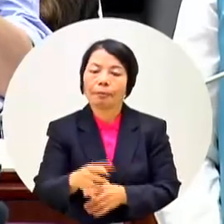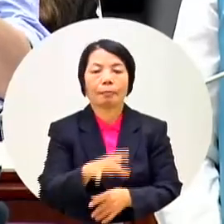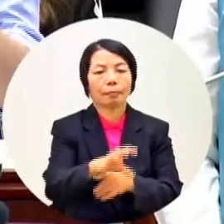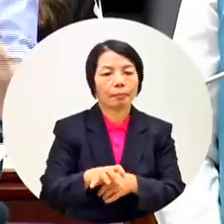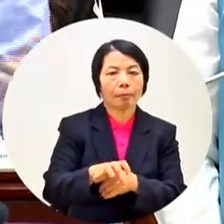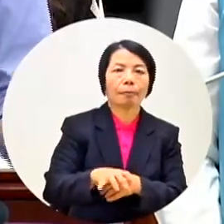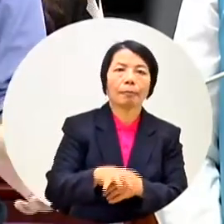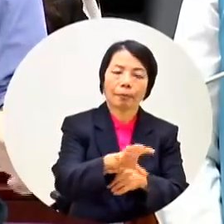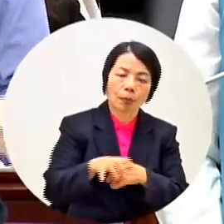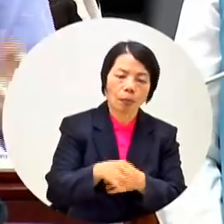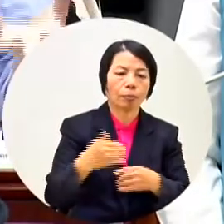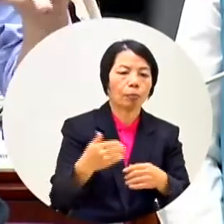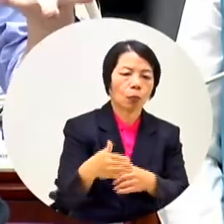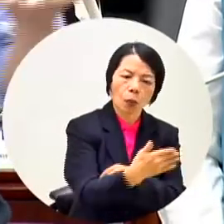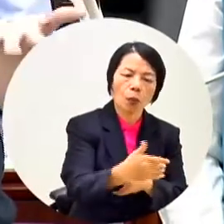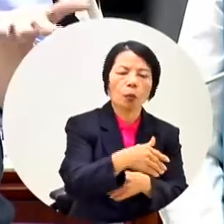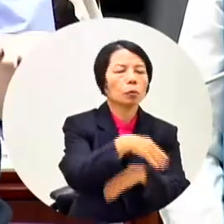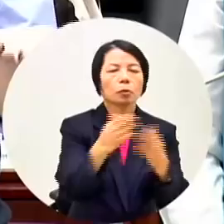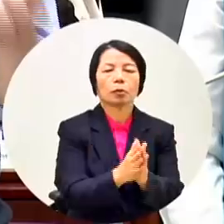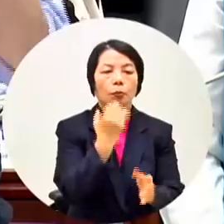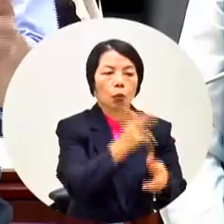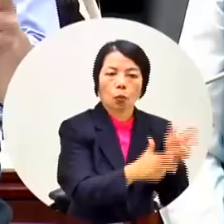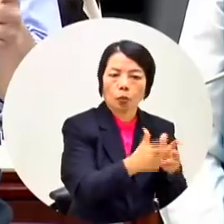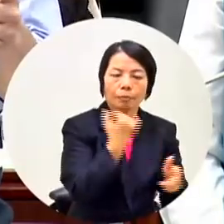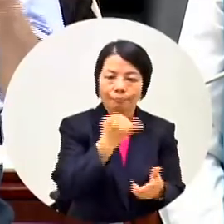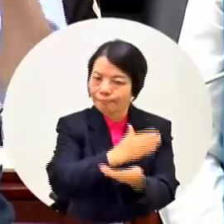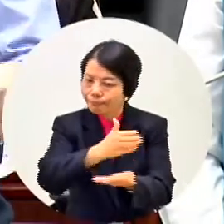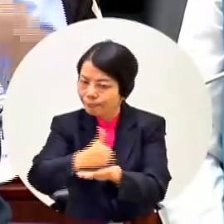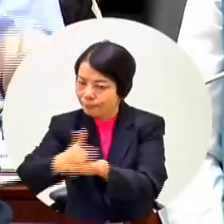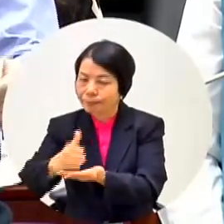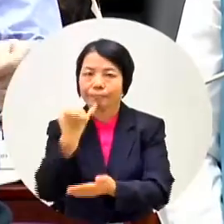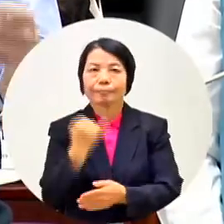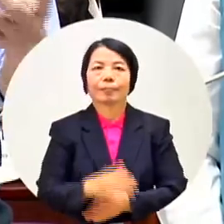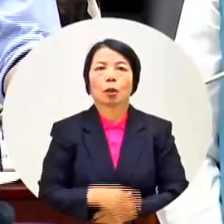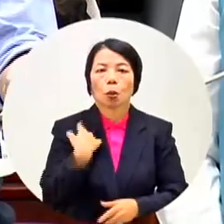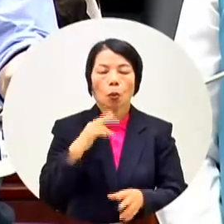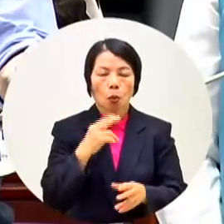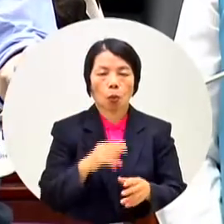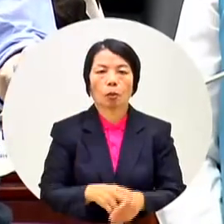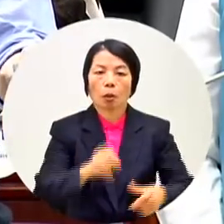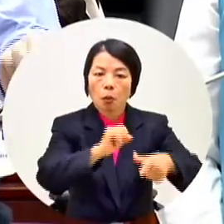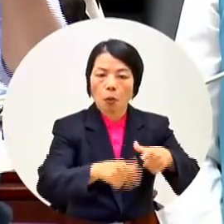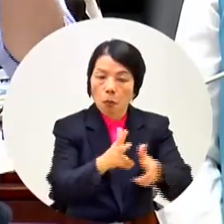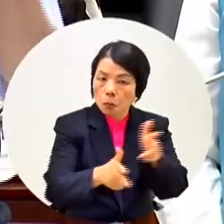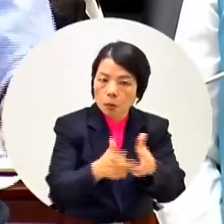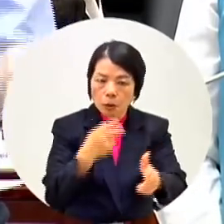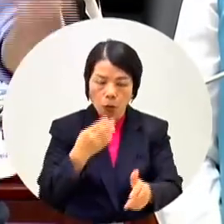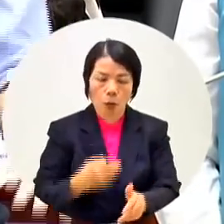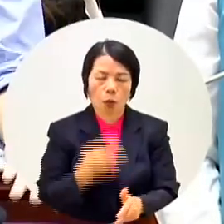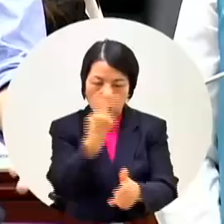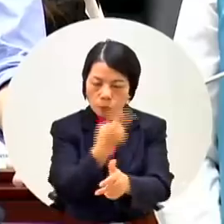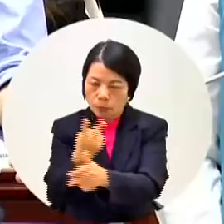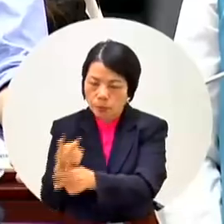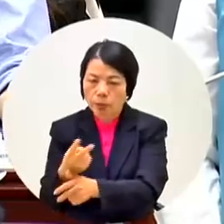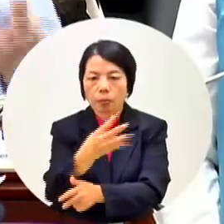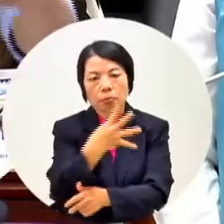够解决。我昨天拜访了五家工厂，有一家说今年要提供高雄多2000个工作机会，但是怕找